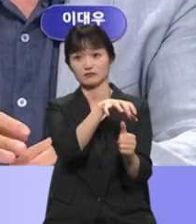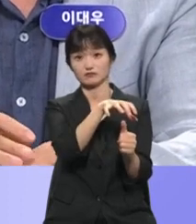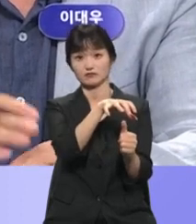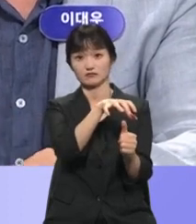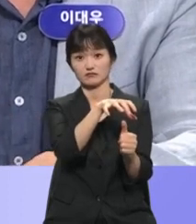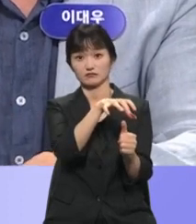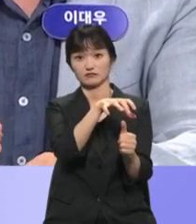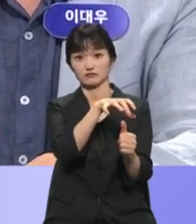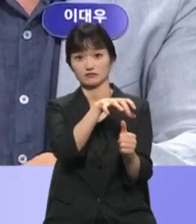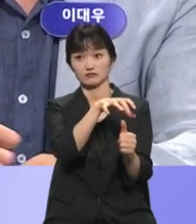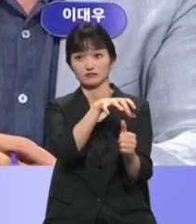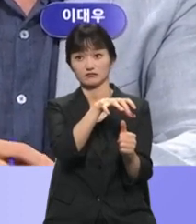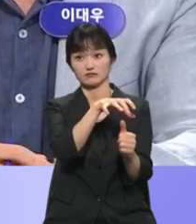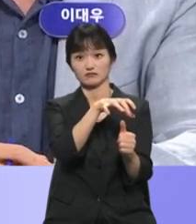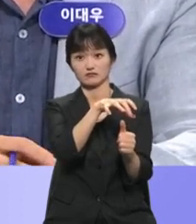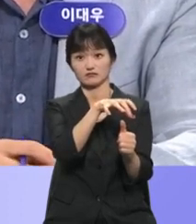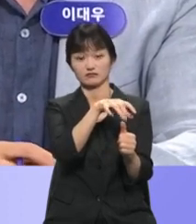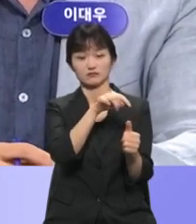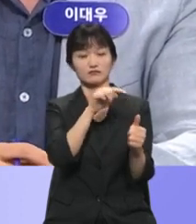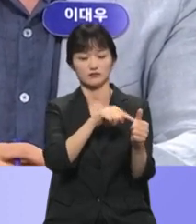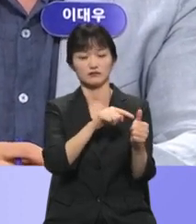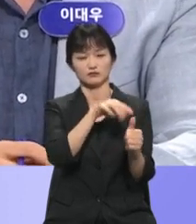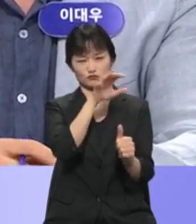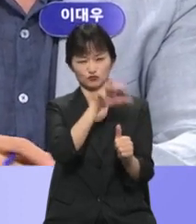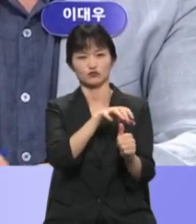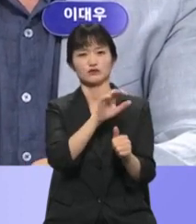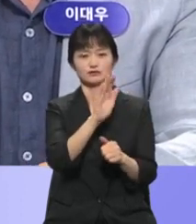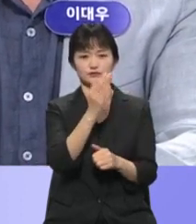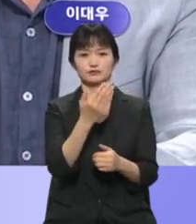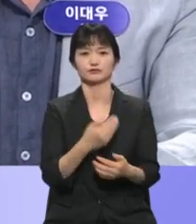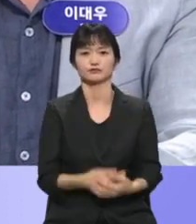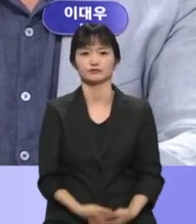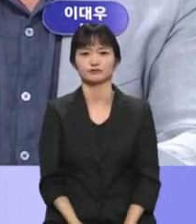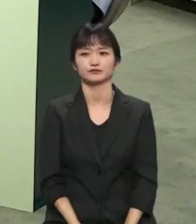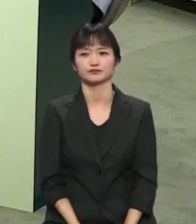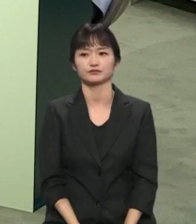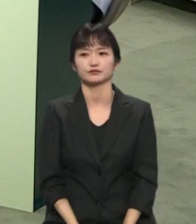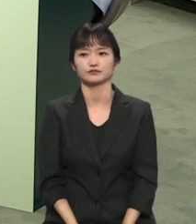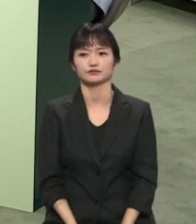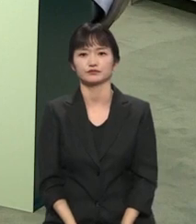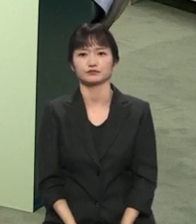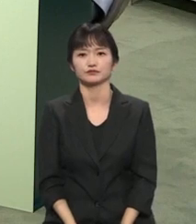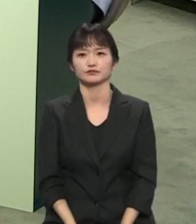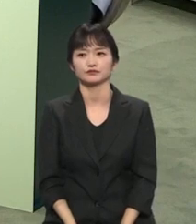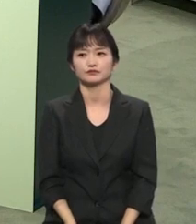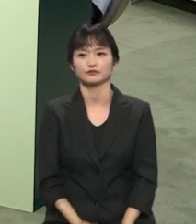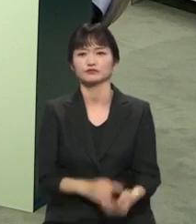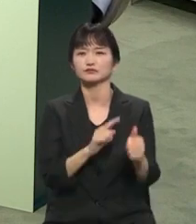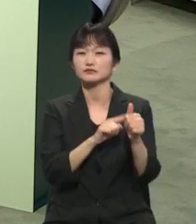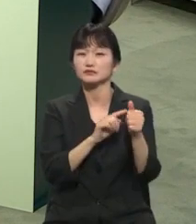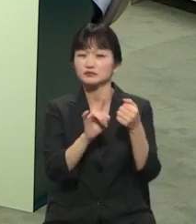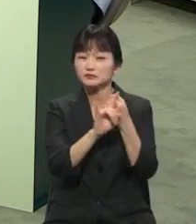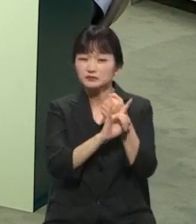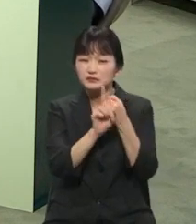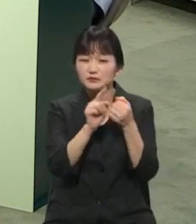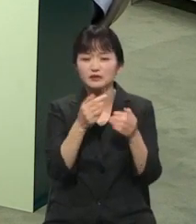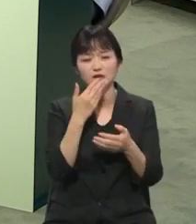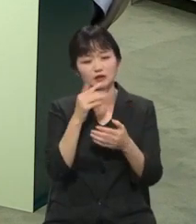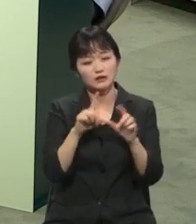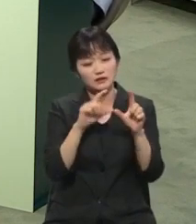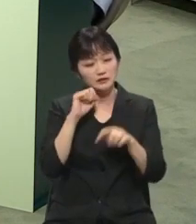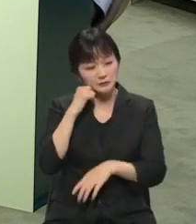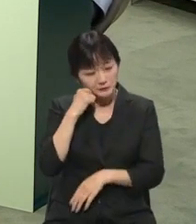사항이면 당당하게 구속시켜줍니다 자 이분들이 뭐 사실 뭐 주로 하는 변명들이 뭐 먹고 살기가